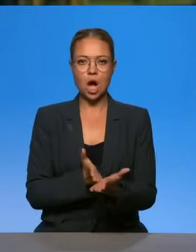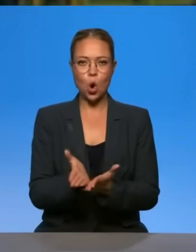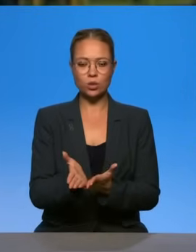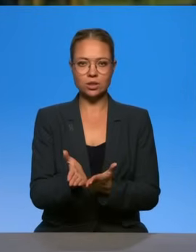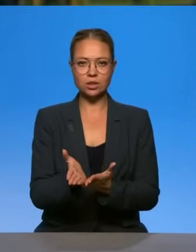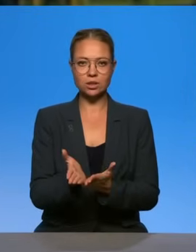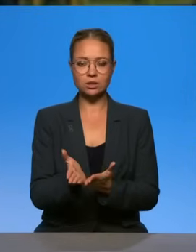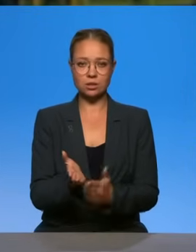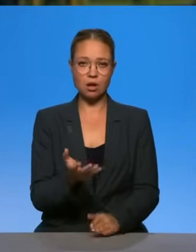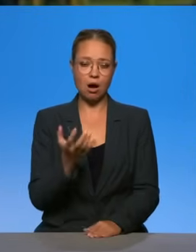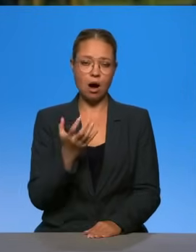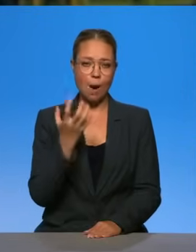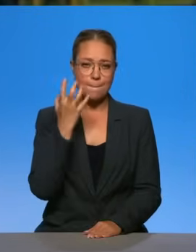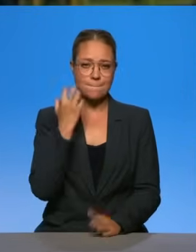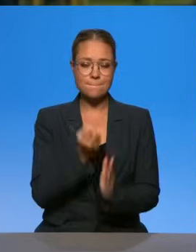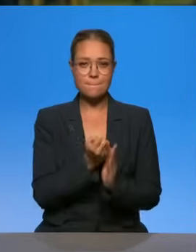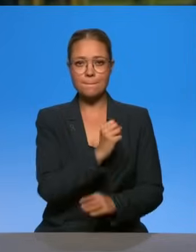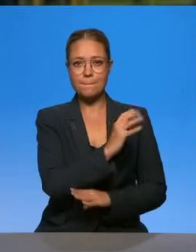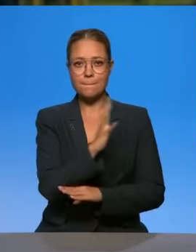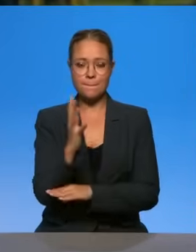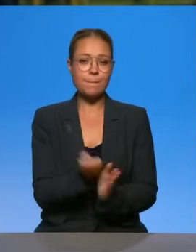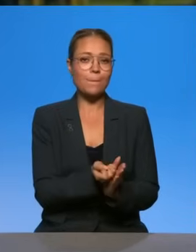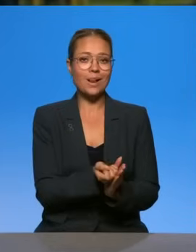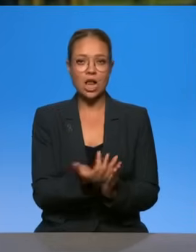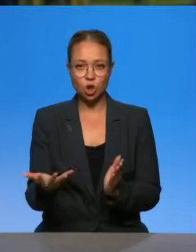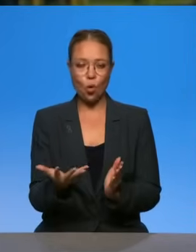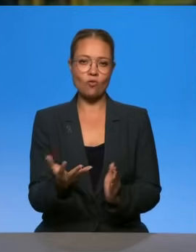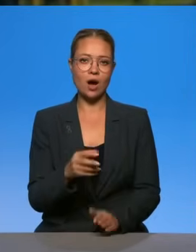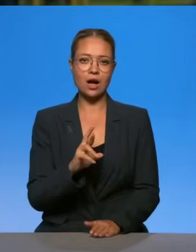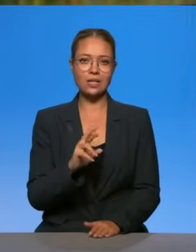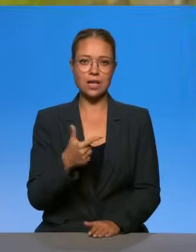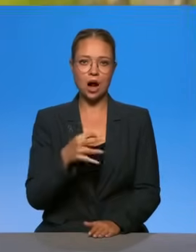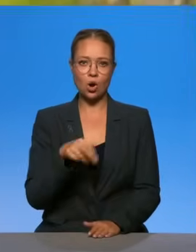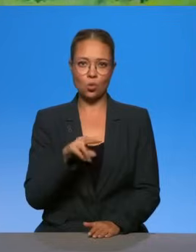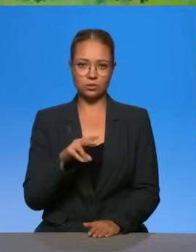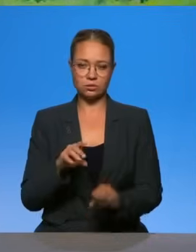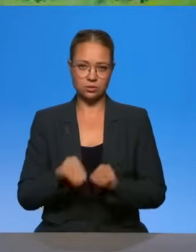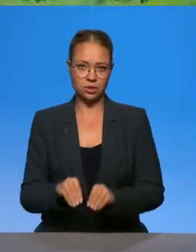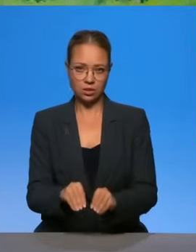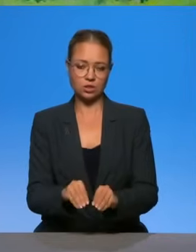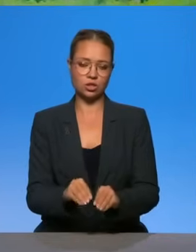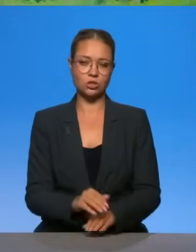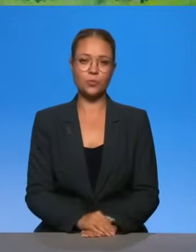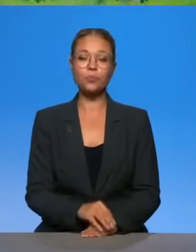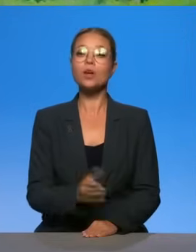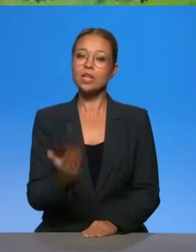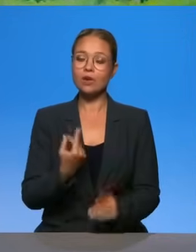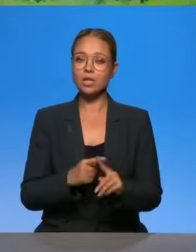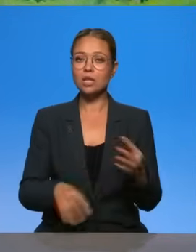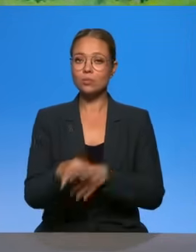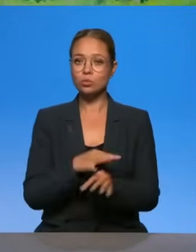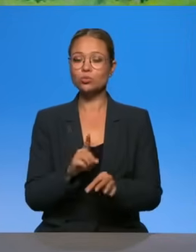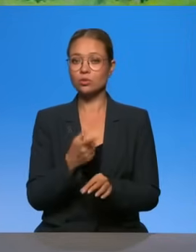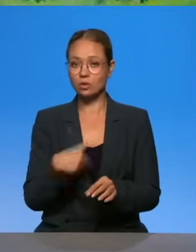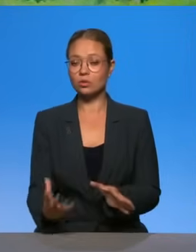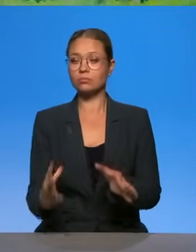отрасль плодово-ягодных насаждений. Вот это... давайте да, об этом сейчас поговорим, тем более, что к нам присоединяется еще и генеральный директор предприятия «Красненские